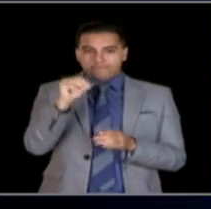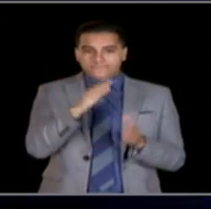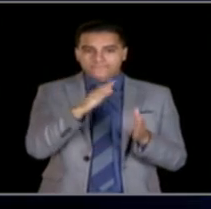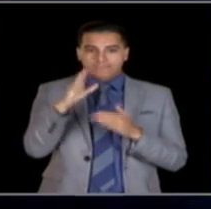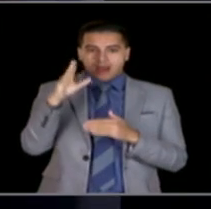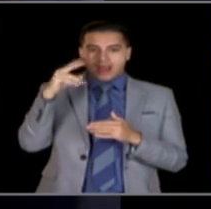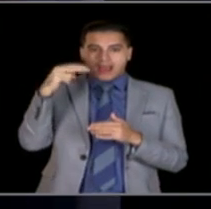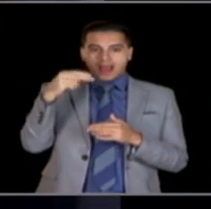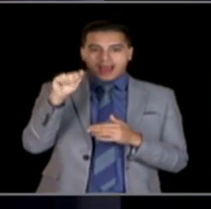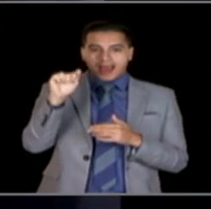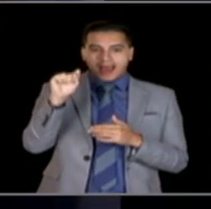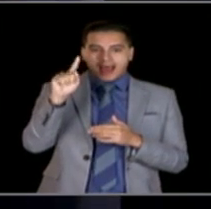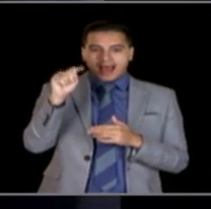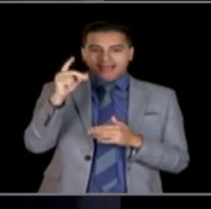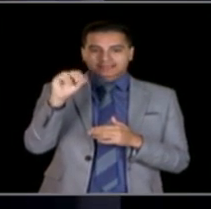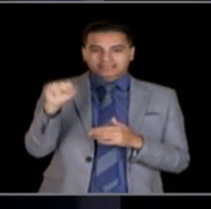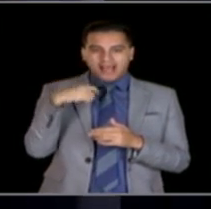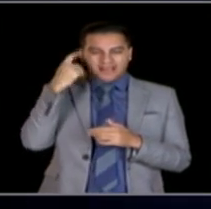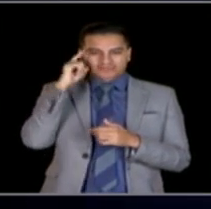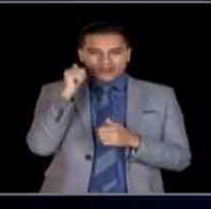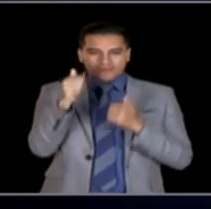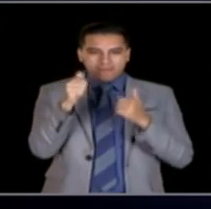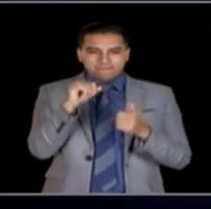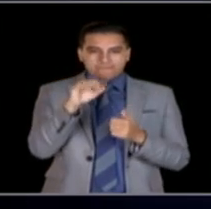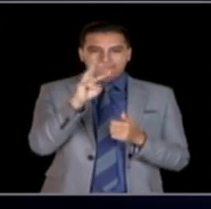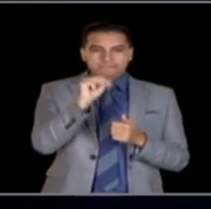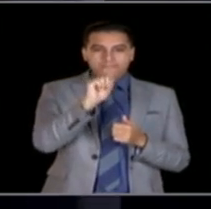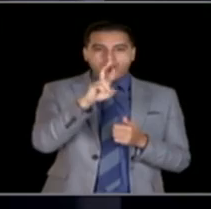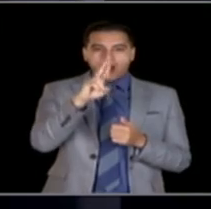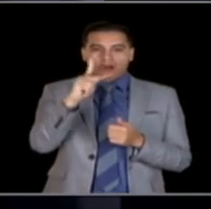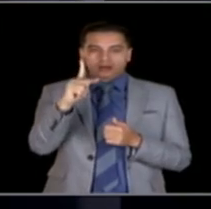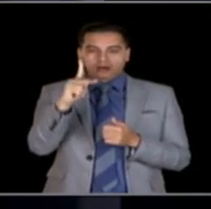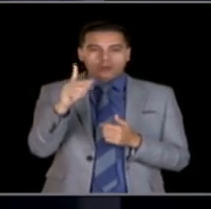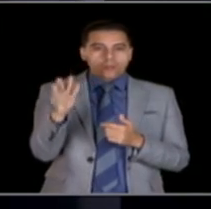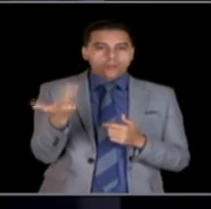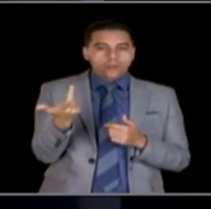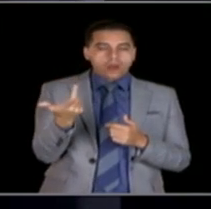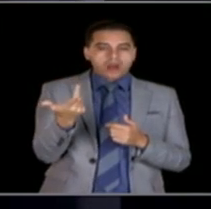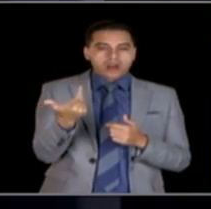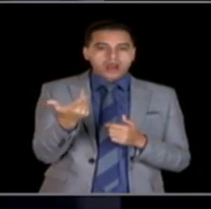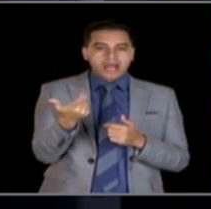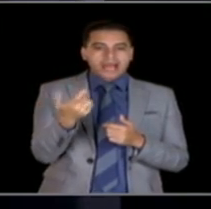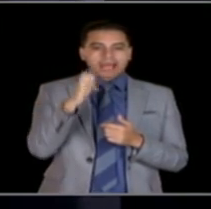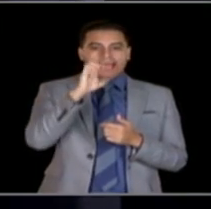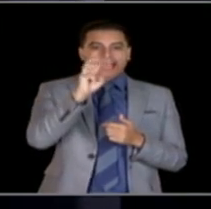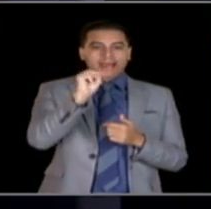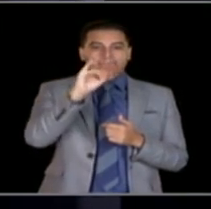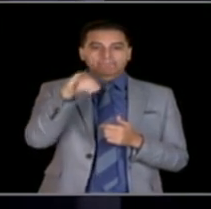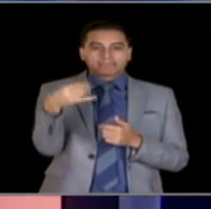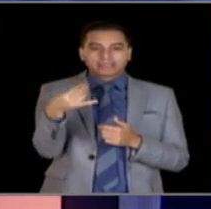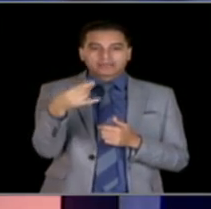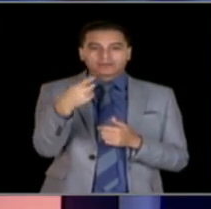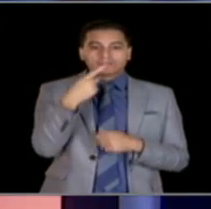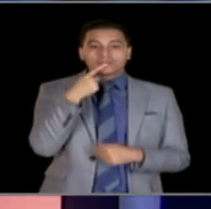مارك. مارك ريلاينز. مارك ريلاينز وإيمي راين. أحمد حماد